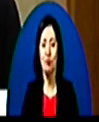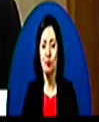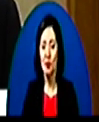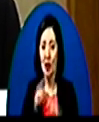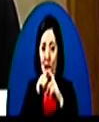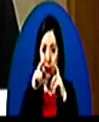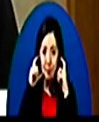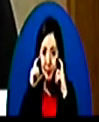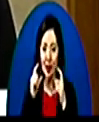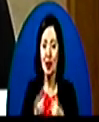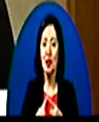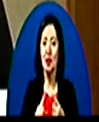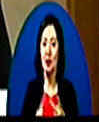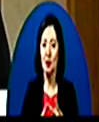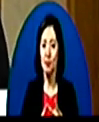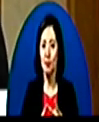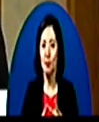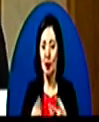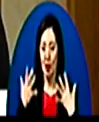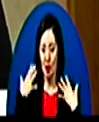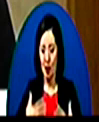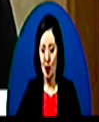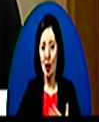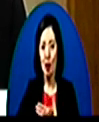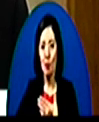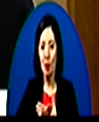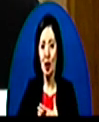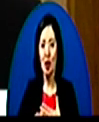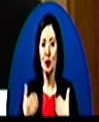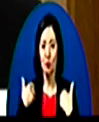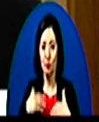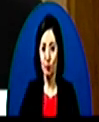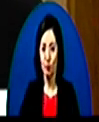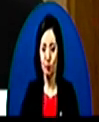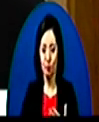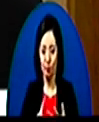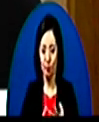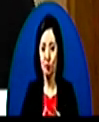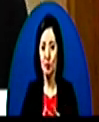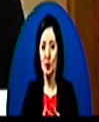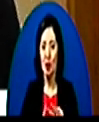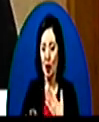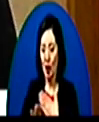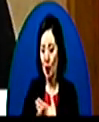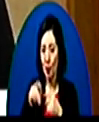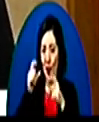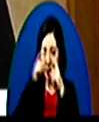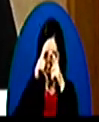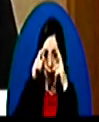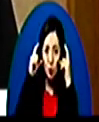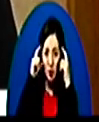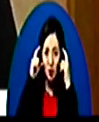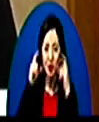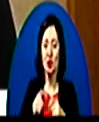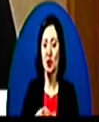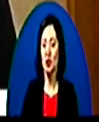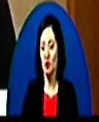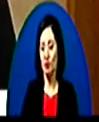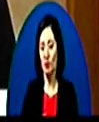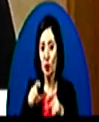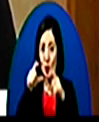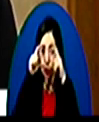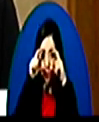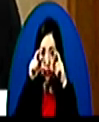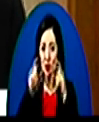амны халд хамгаалалтын хүчс хамгаалалтын үүднээс шил зэрэг